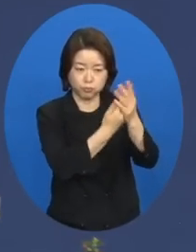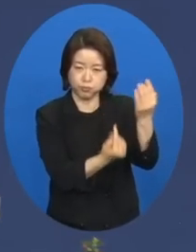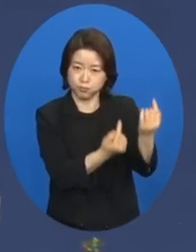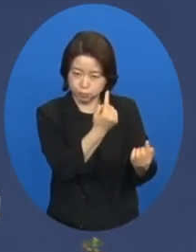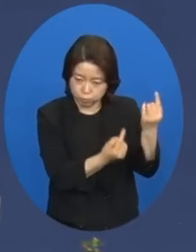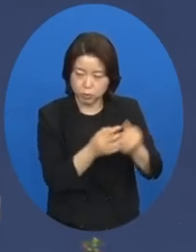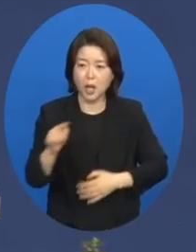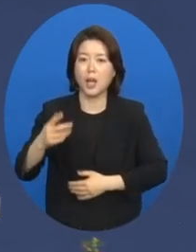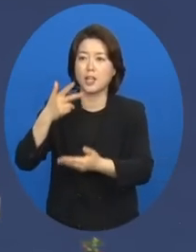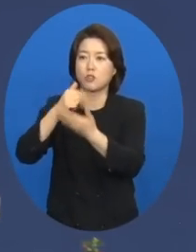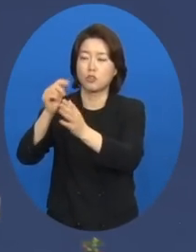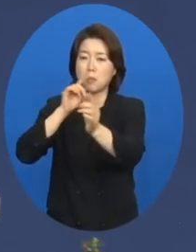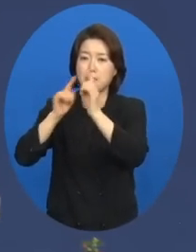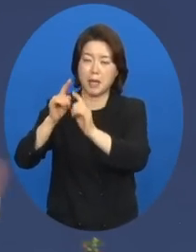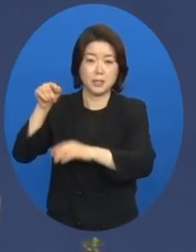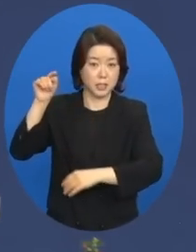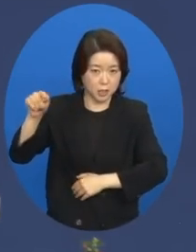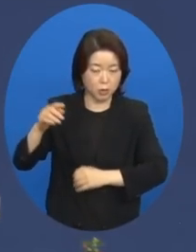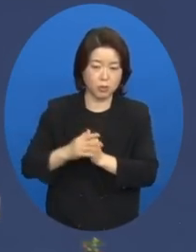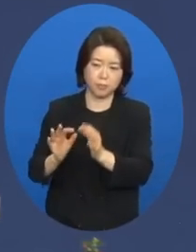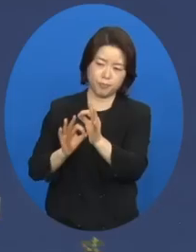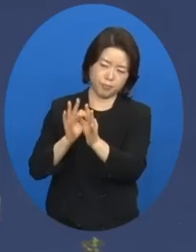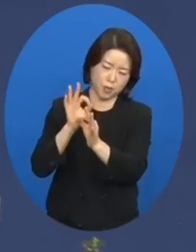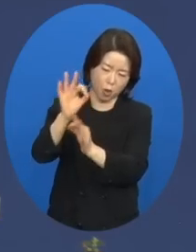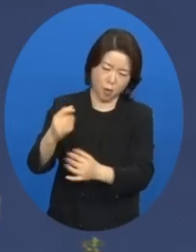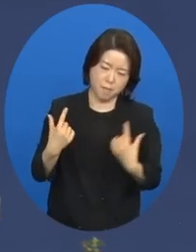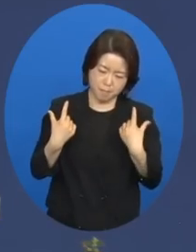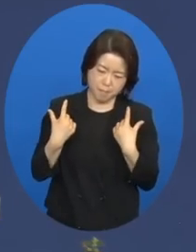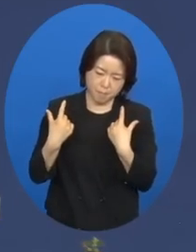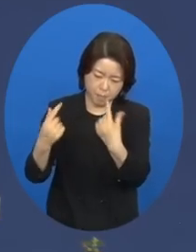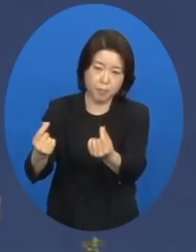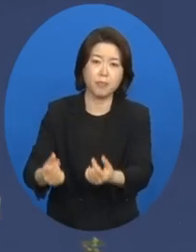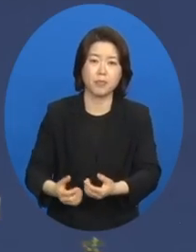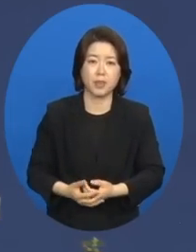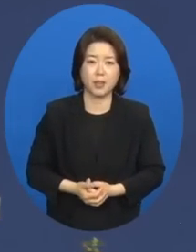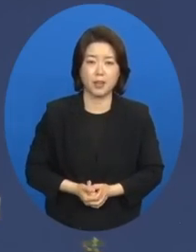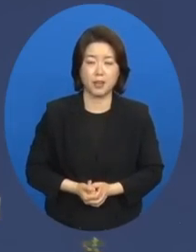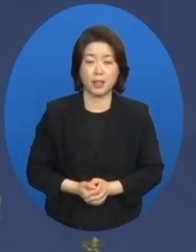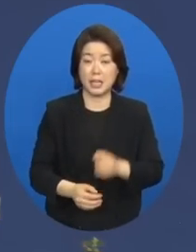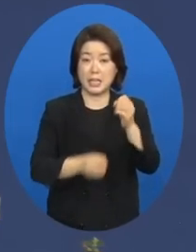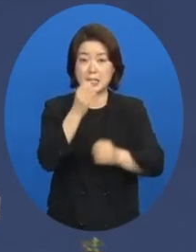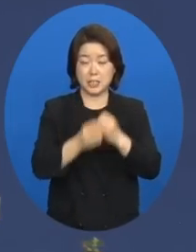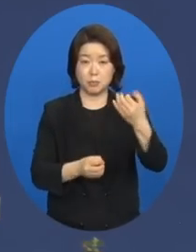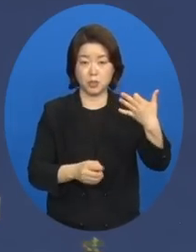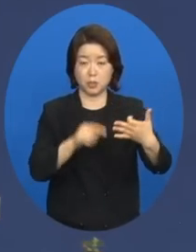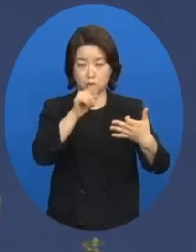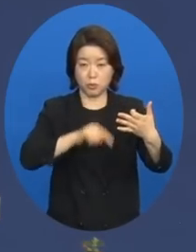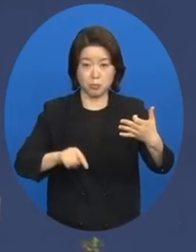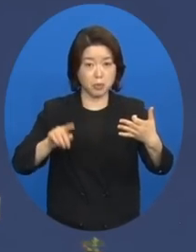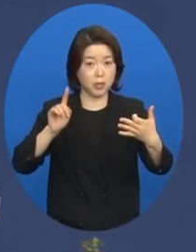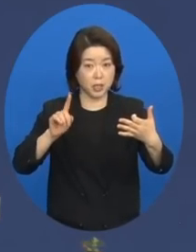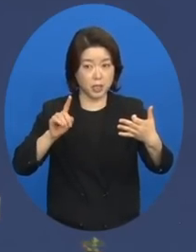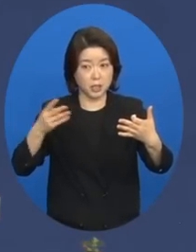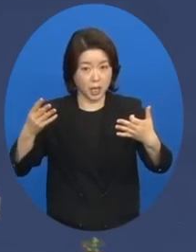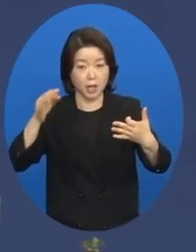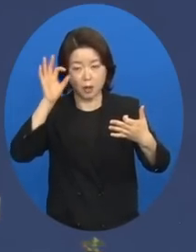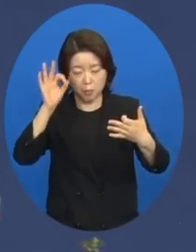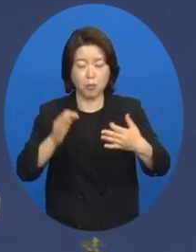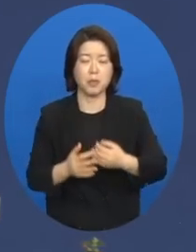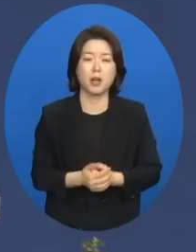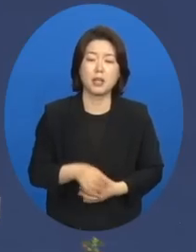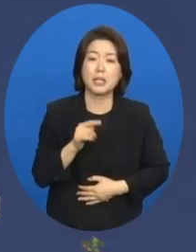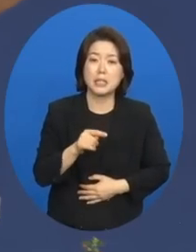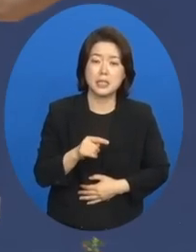문명보다 주님의 말씀만큼은 영원하십니다. 그리고 시편 19편 1절에서 14절에 보면 하나님께서